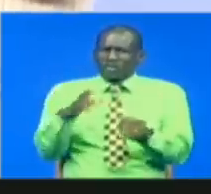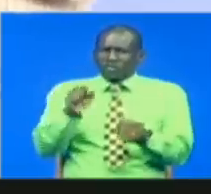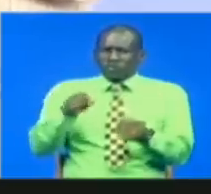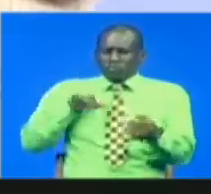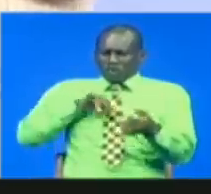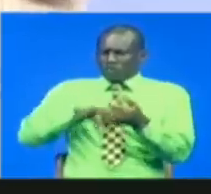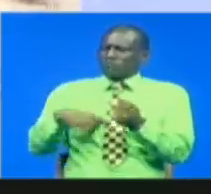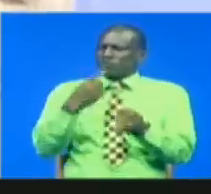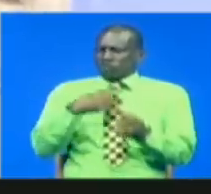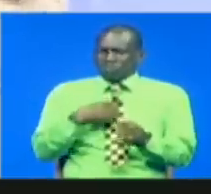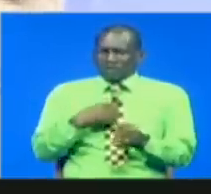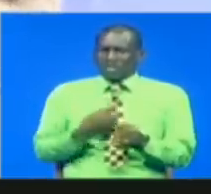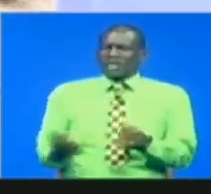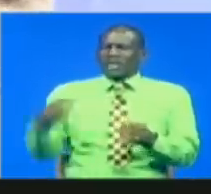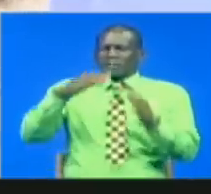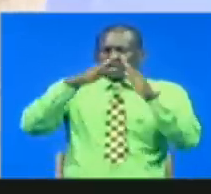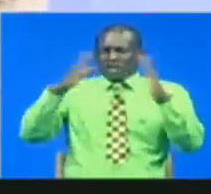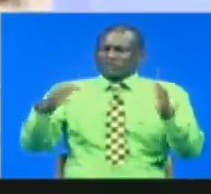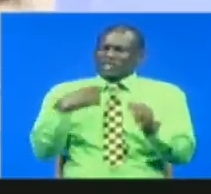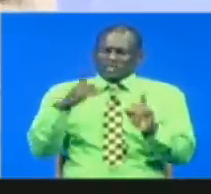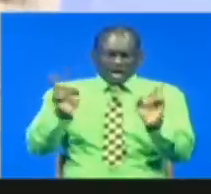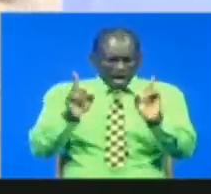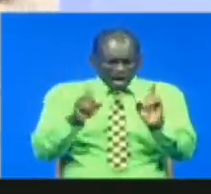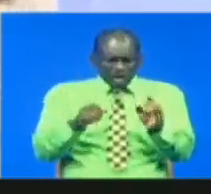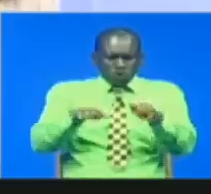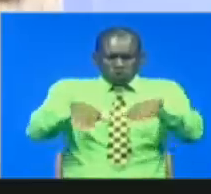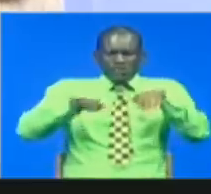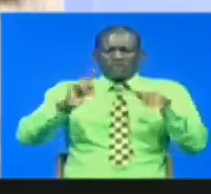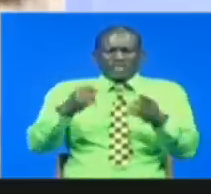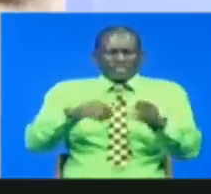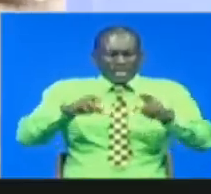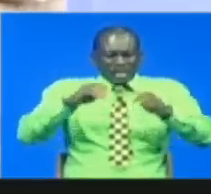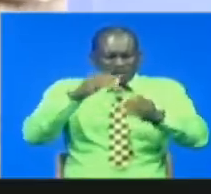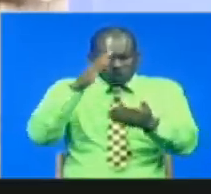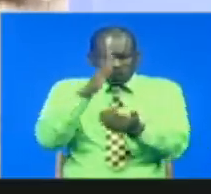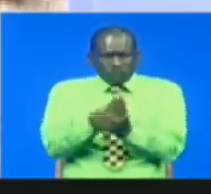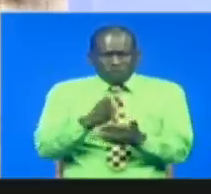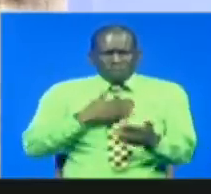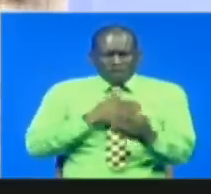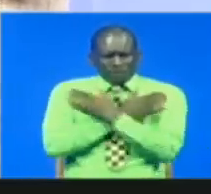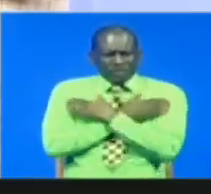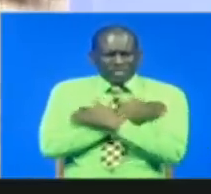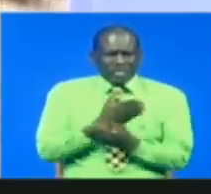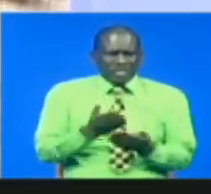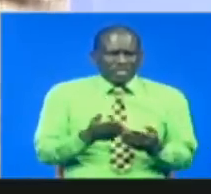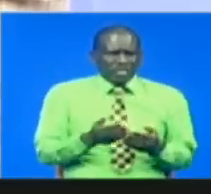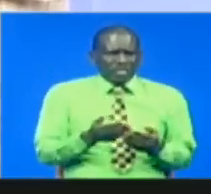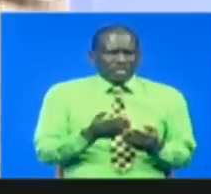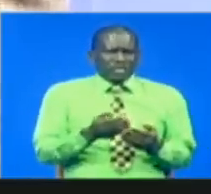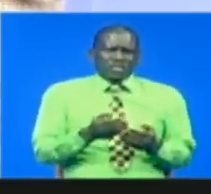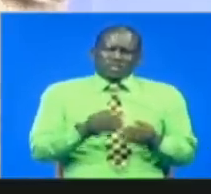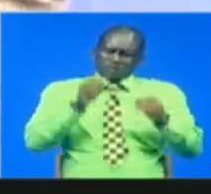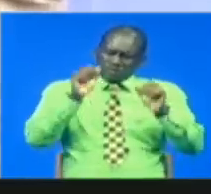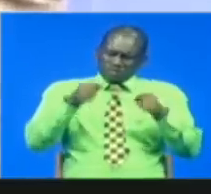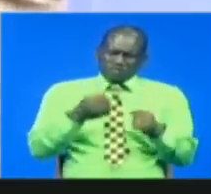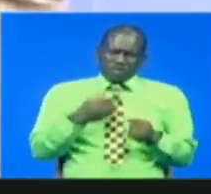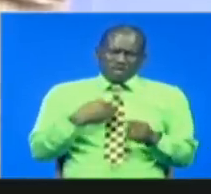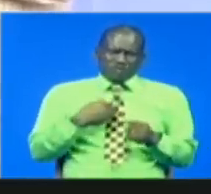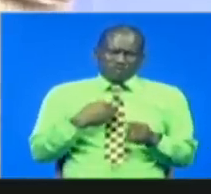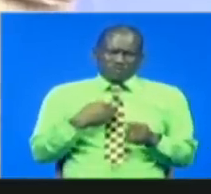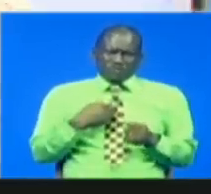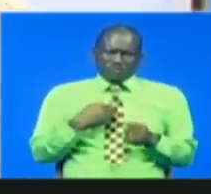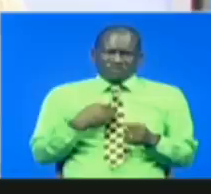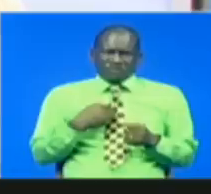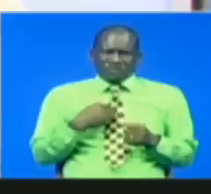saizi, acha nishughulike nijue kama colleagues zangu wote pia wako sawa. Nilikuwa nachukua roll call. Na sawa ama ulipoteza mtu wote ambao kuna wale sister company